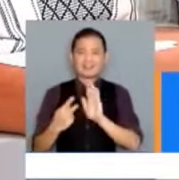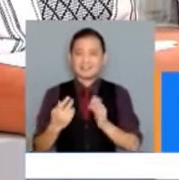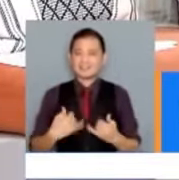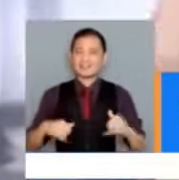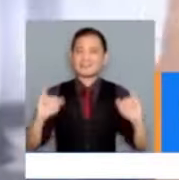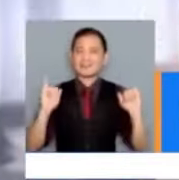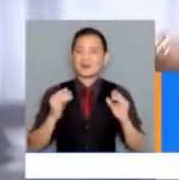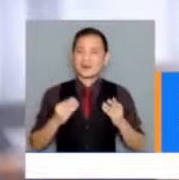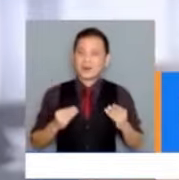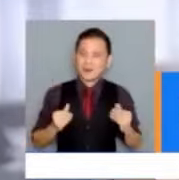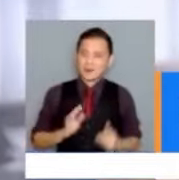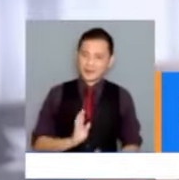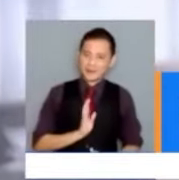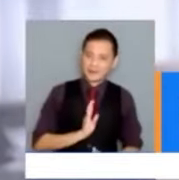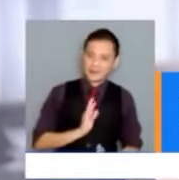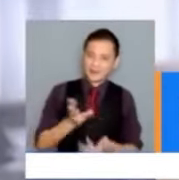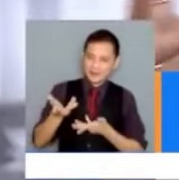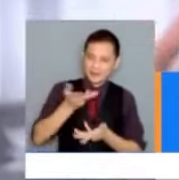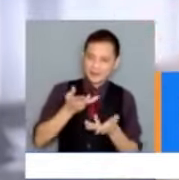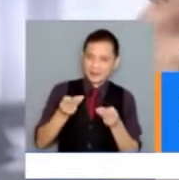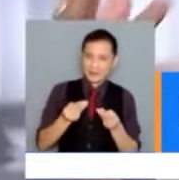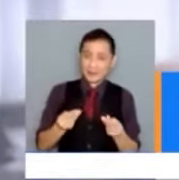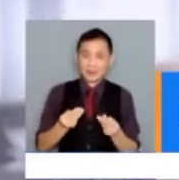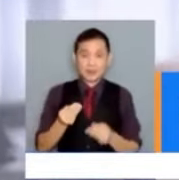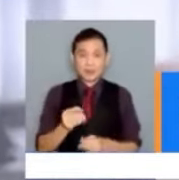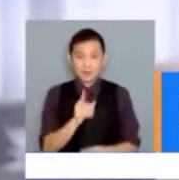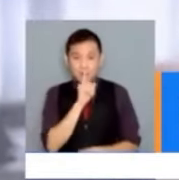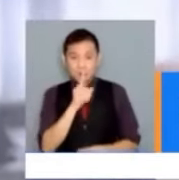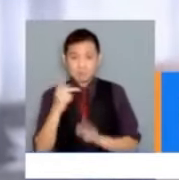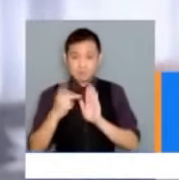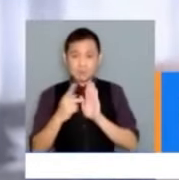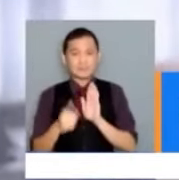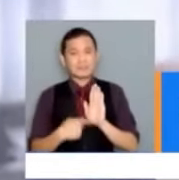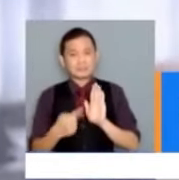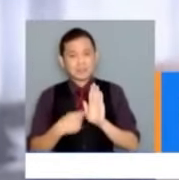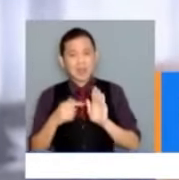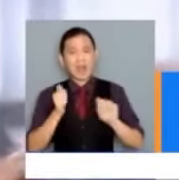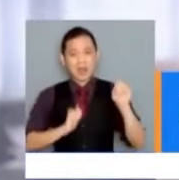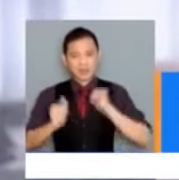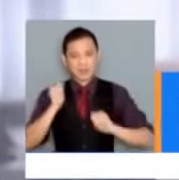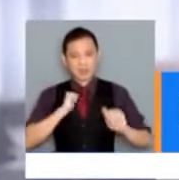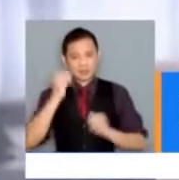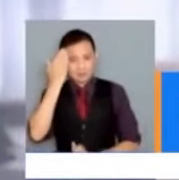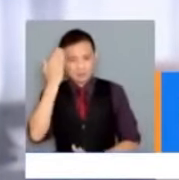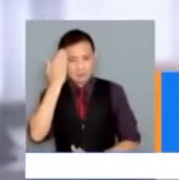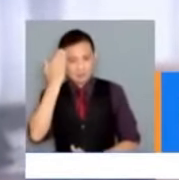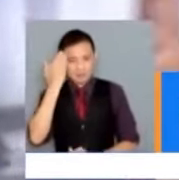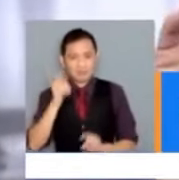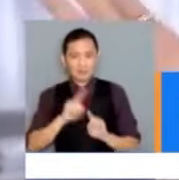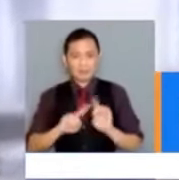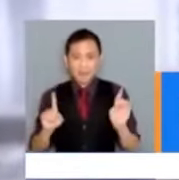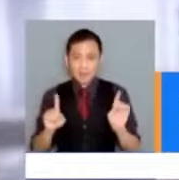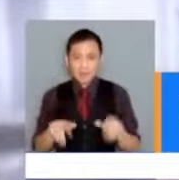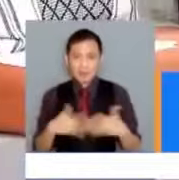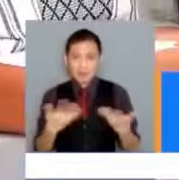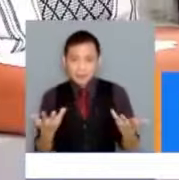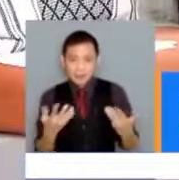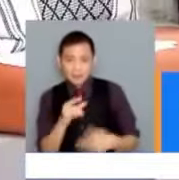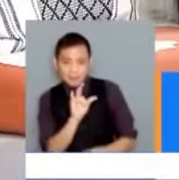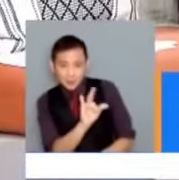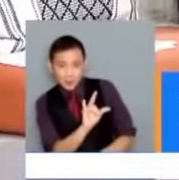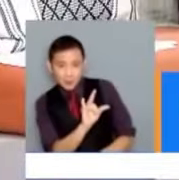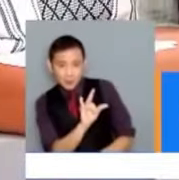case naasar ako ng tunay. Oh. Kasi minsan acting-acting lang kami, di ba? Pero... Ate K, love you. May paalala